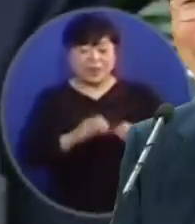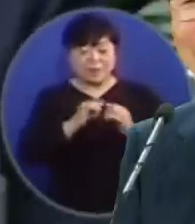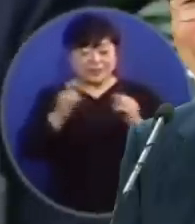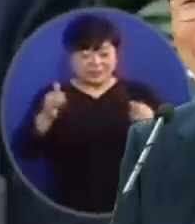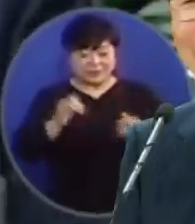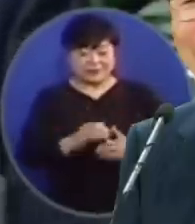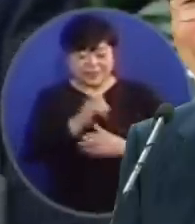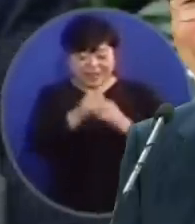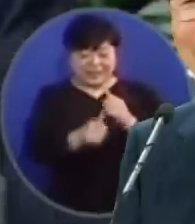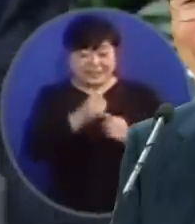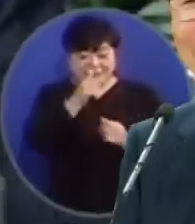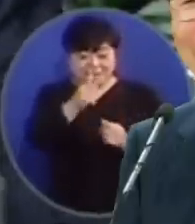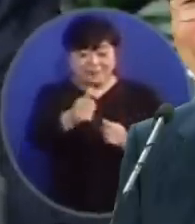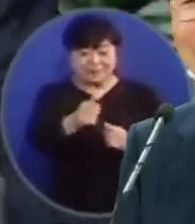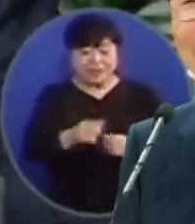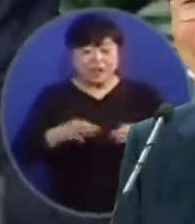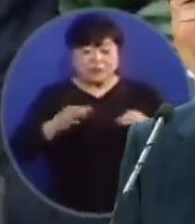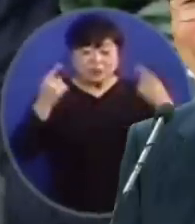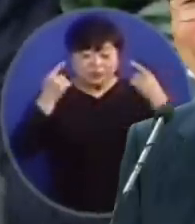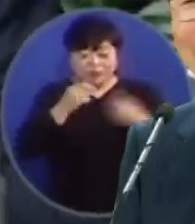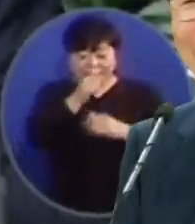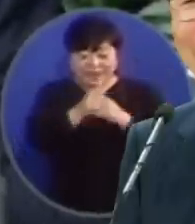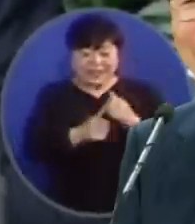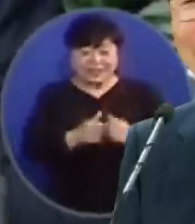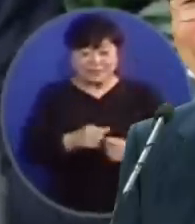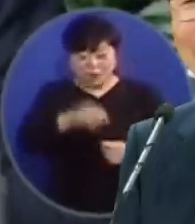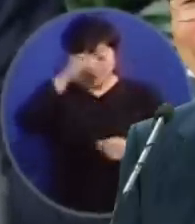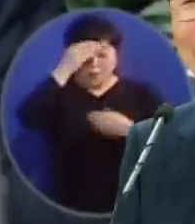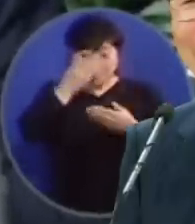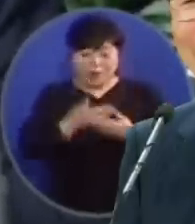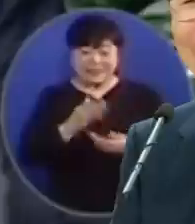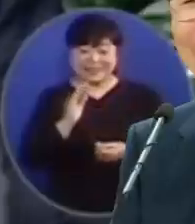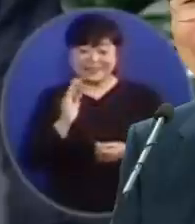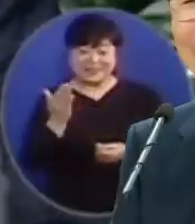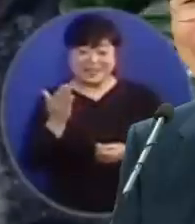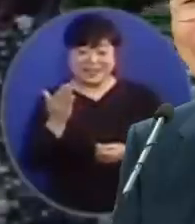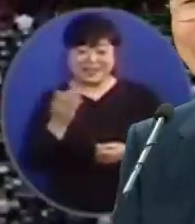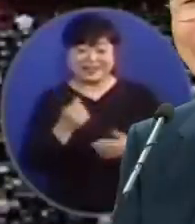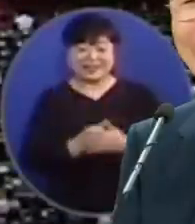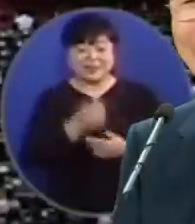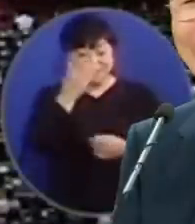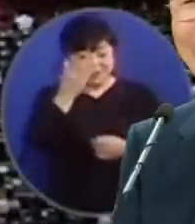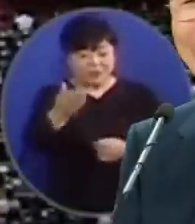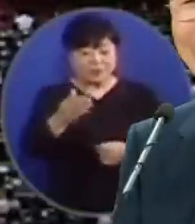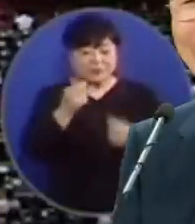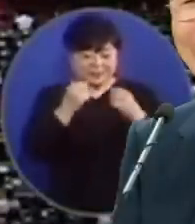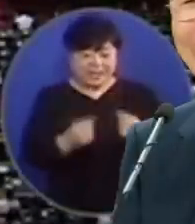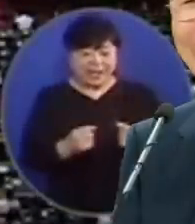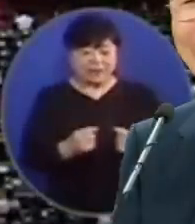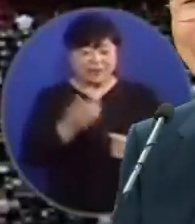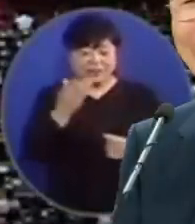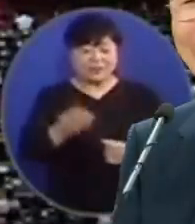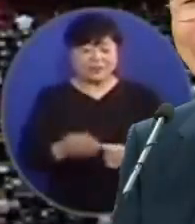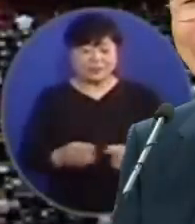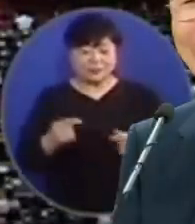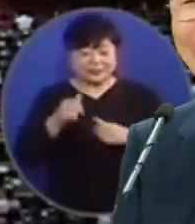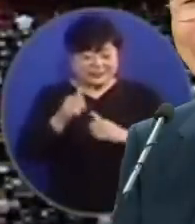이 하나님의 음성을 듣고 하나님을 닮아야 되는 것입니다. 그래야 여러분도 살고 여러분을